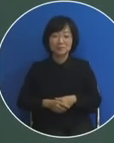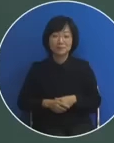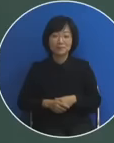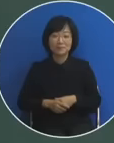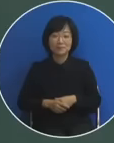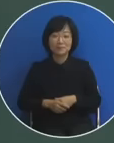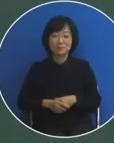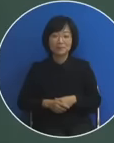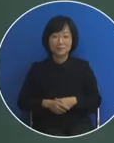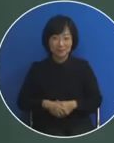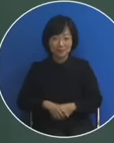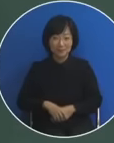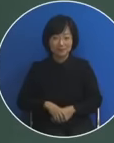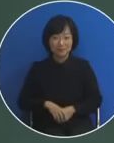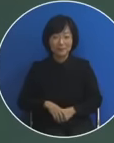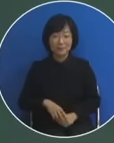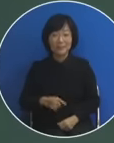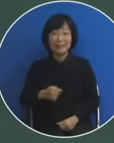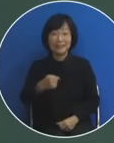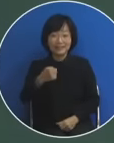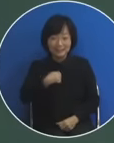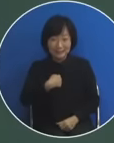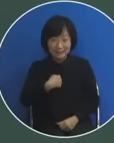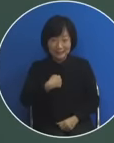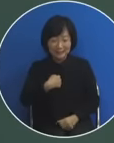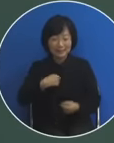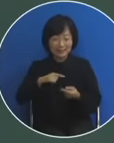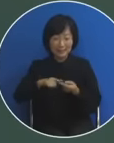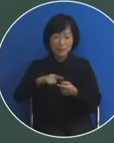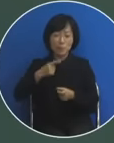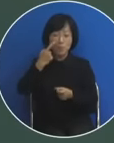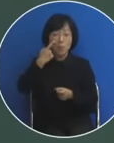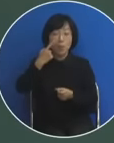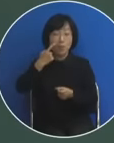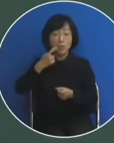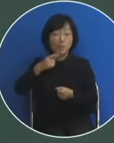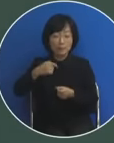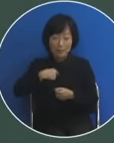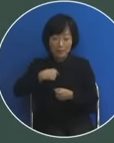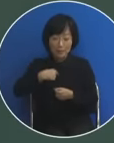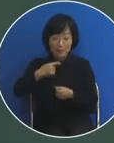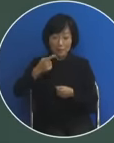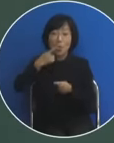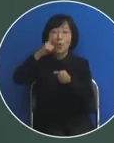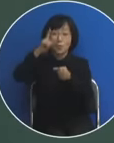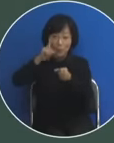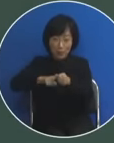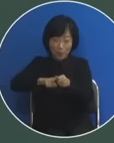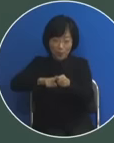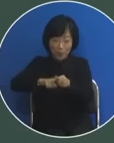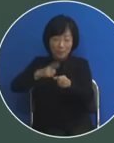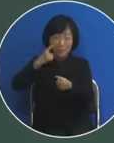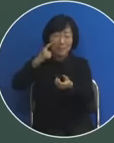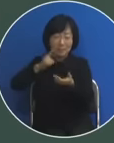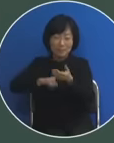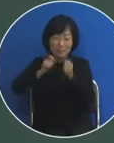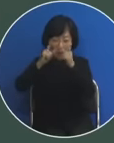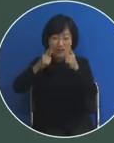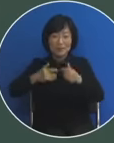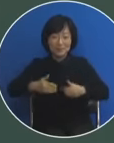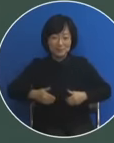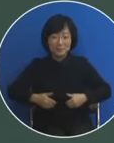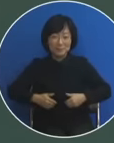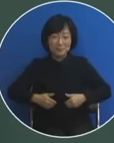나에게 대한 목표가 있습니다. 그걸 보셔야 됩니다. And that is that God has a goal for me, and we need to see that. 제목은 뭐 나의 인생의